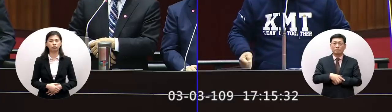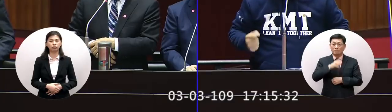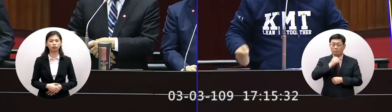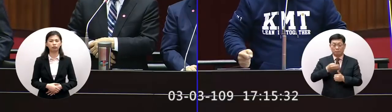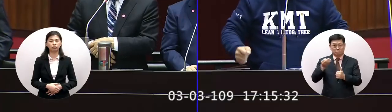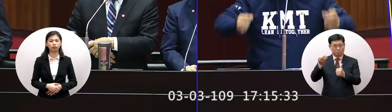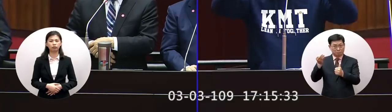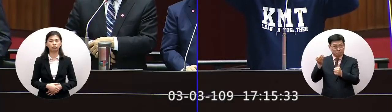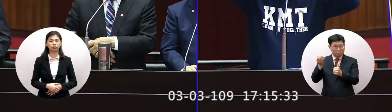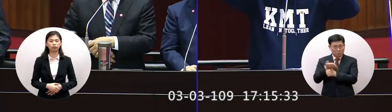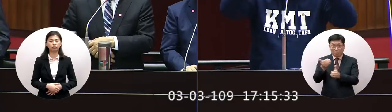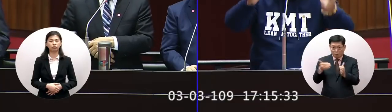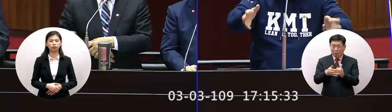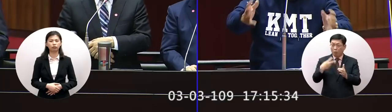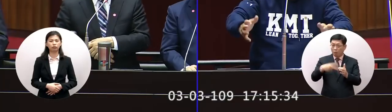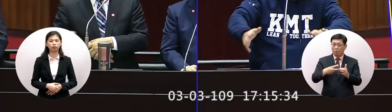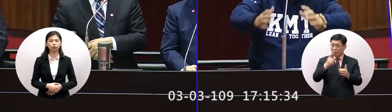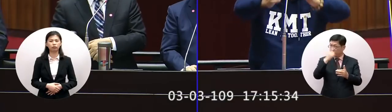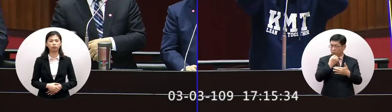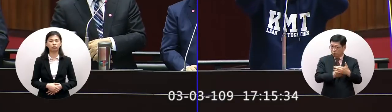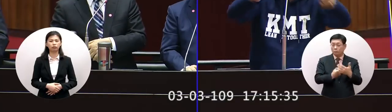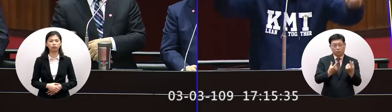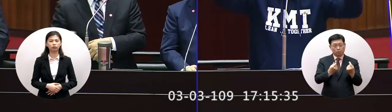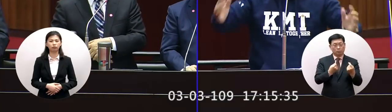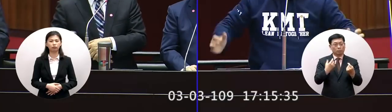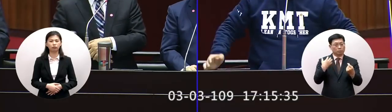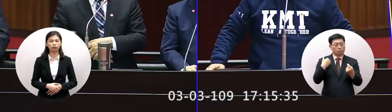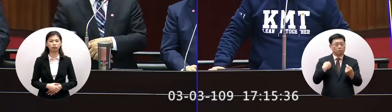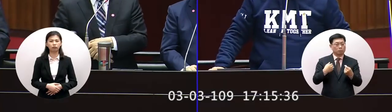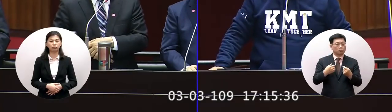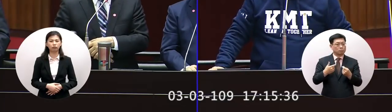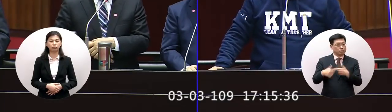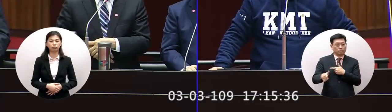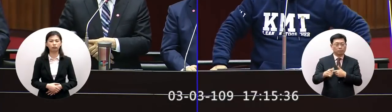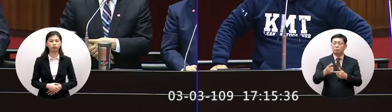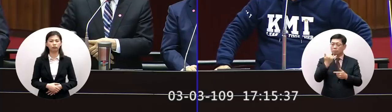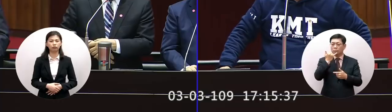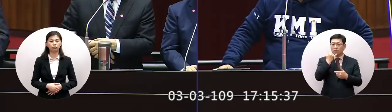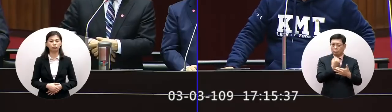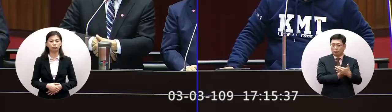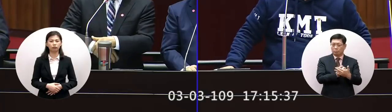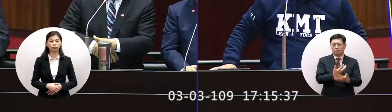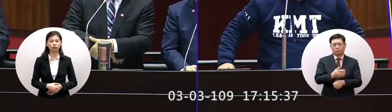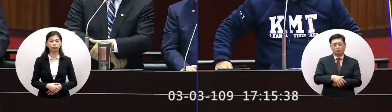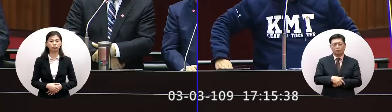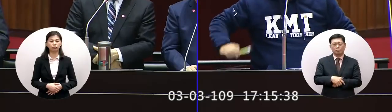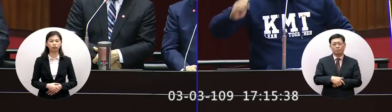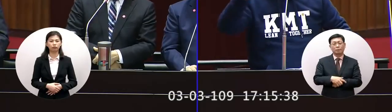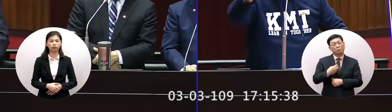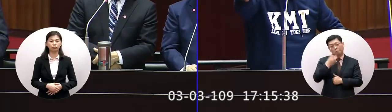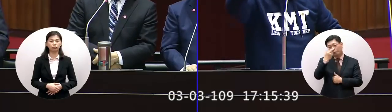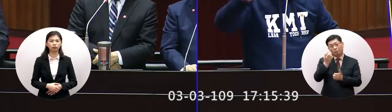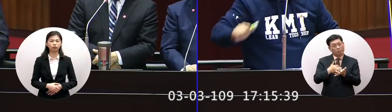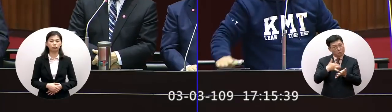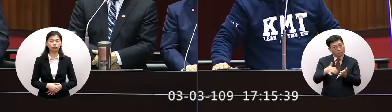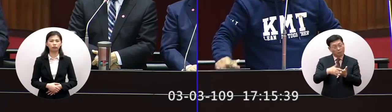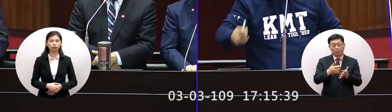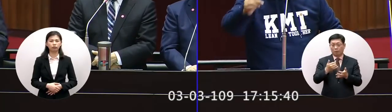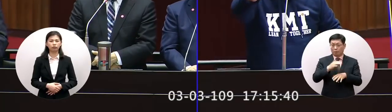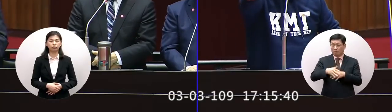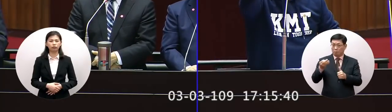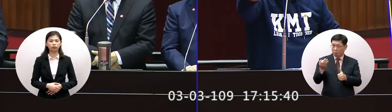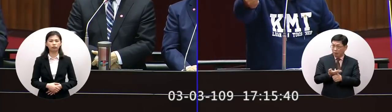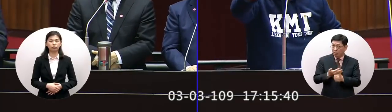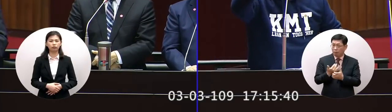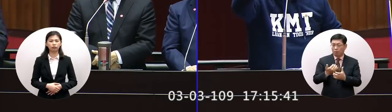删除跟删减的预算，你不得留用，你都把它排除掉，唉。我先医生，我那些三 D 医生啦，